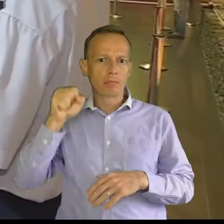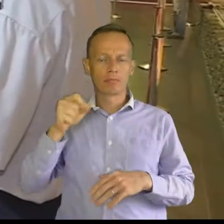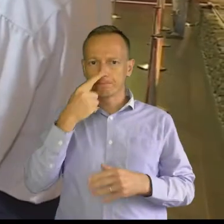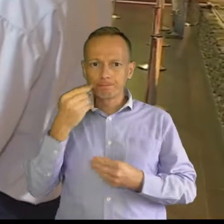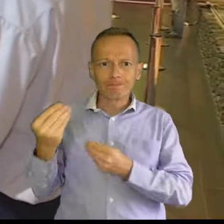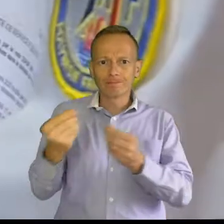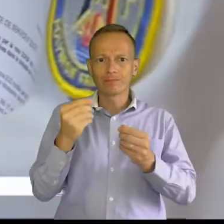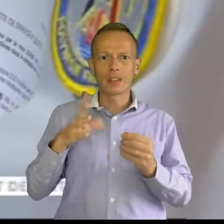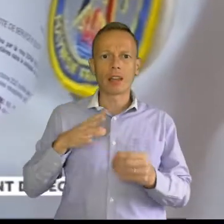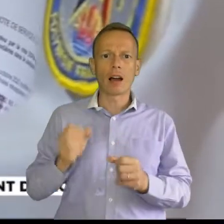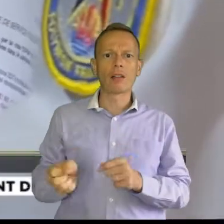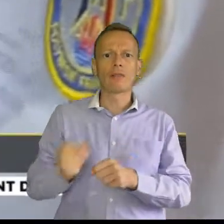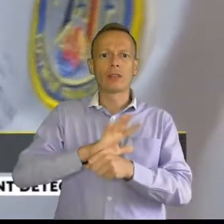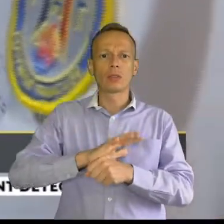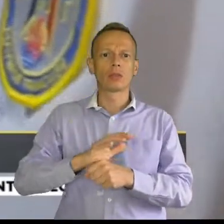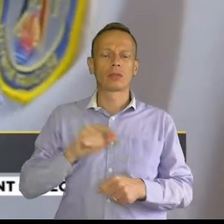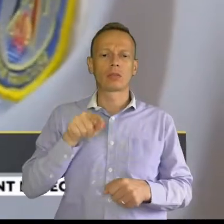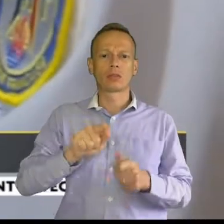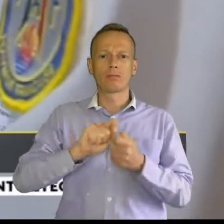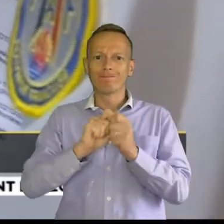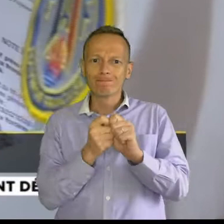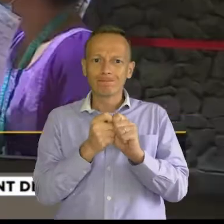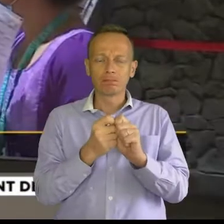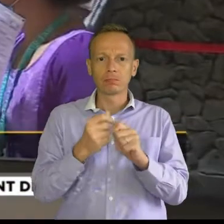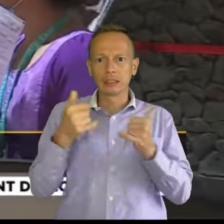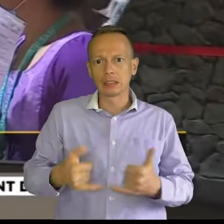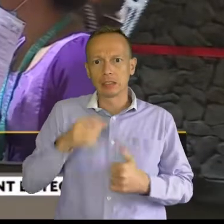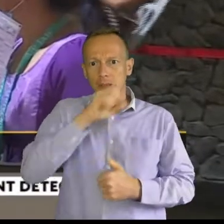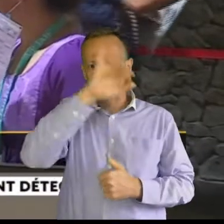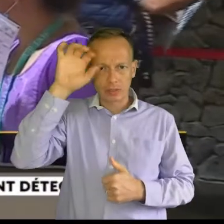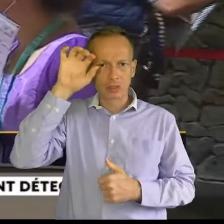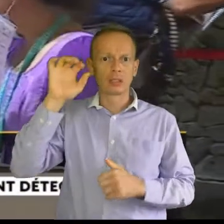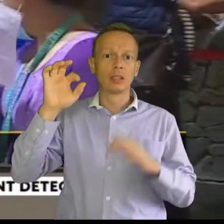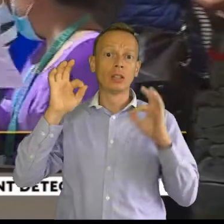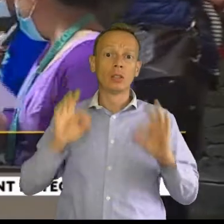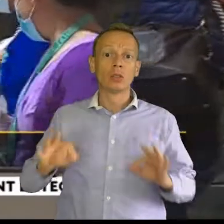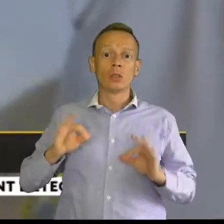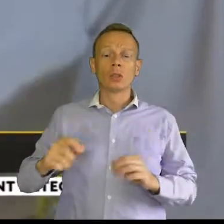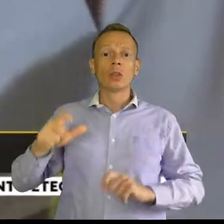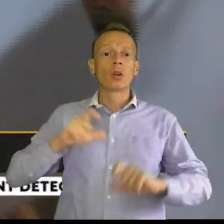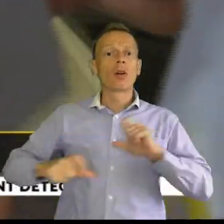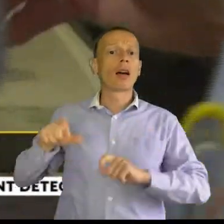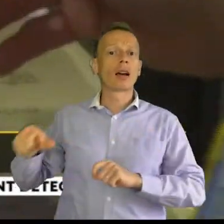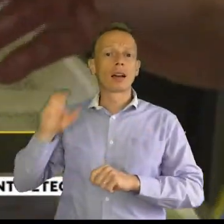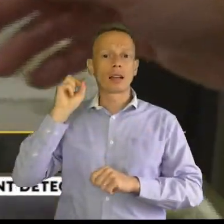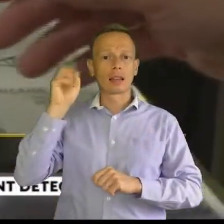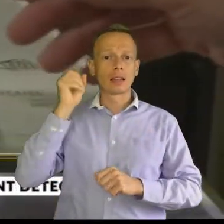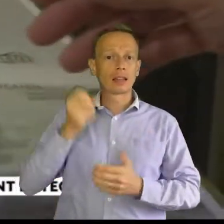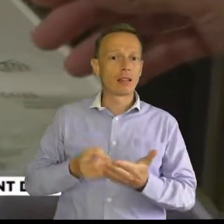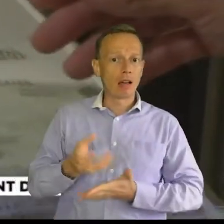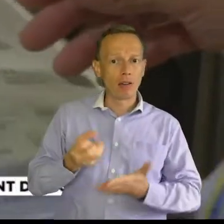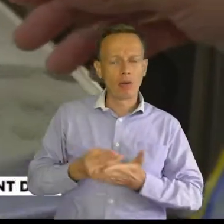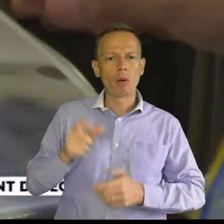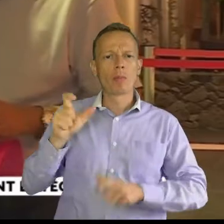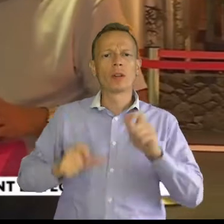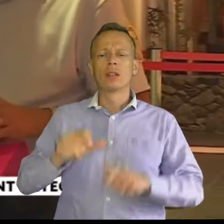que l'on entend déjà parler d'une suspicion de variant de la Covid-19 en Polynésie. L'information a été relayée par nos confrères de